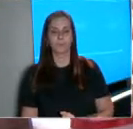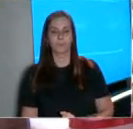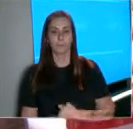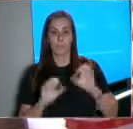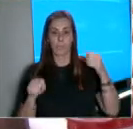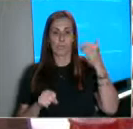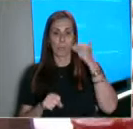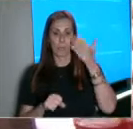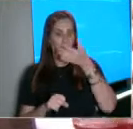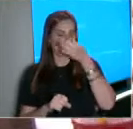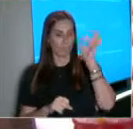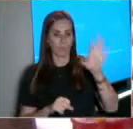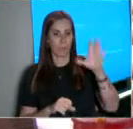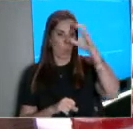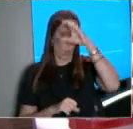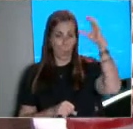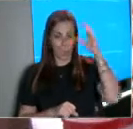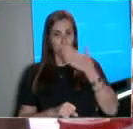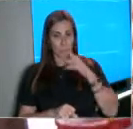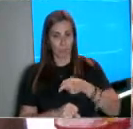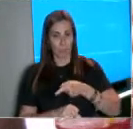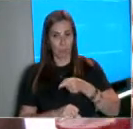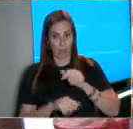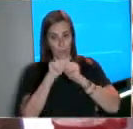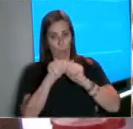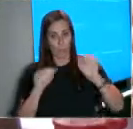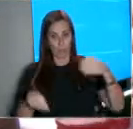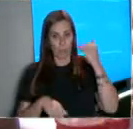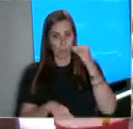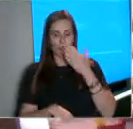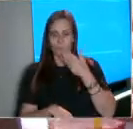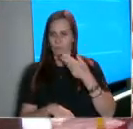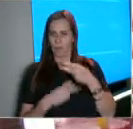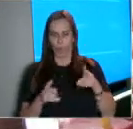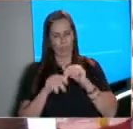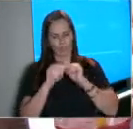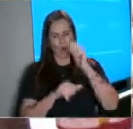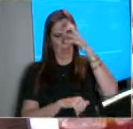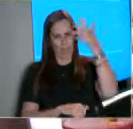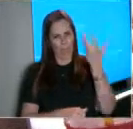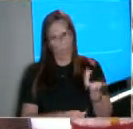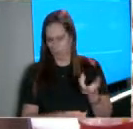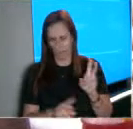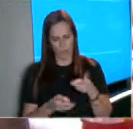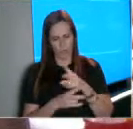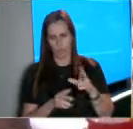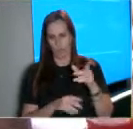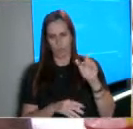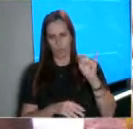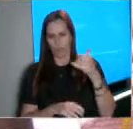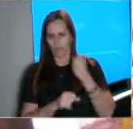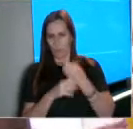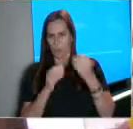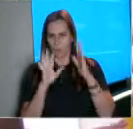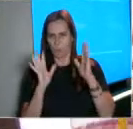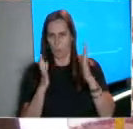טראמפ זנח את הקורדים בניגוד להבטחתו. האם ישראל צריכה לסמוך עליו? ישראל לא יכולה לסמוך על טראמפ. בואו, בינינו בסופו של יום, עם כל זה שהוא עשה איזשהו